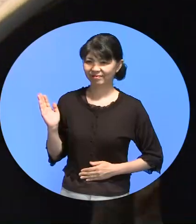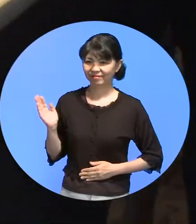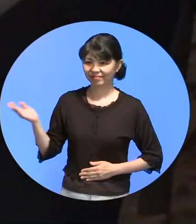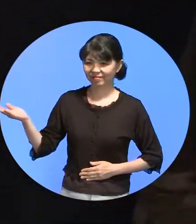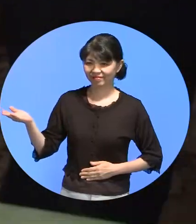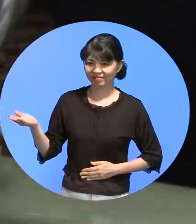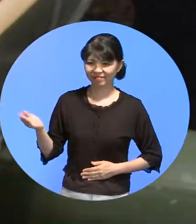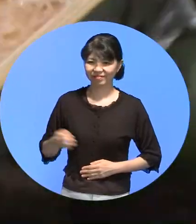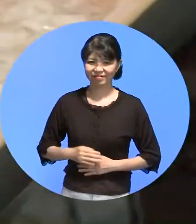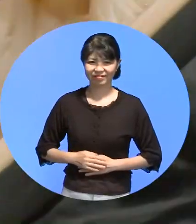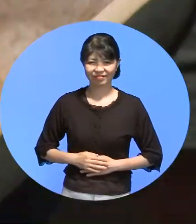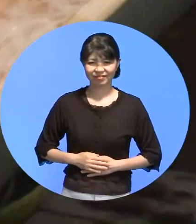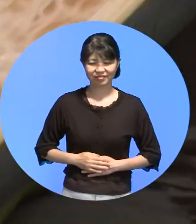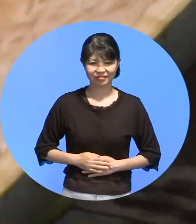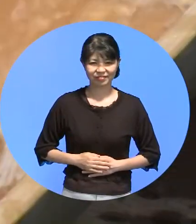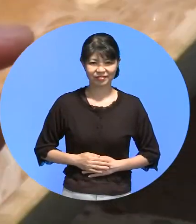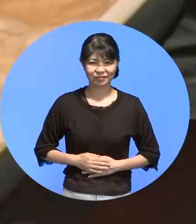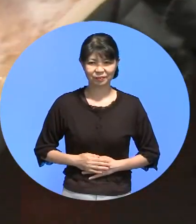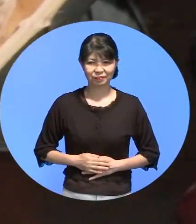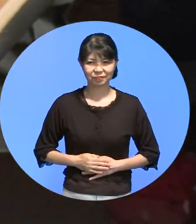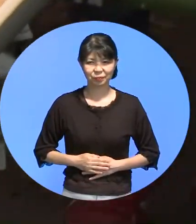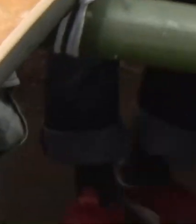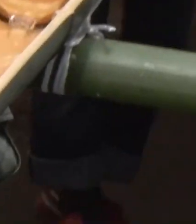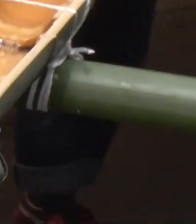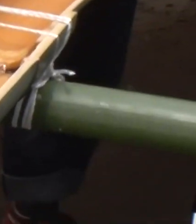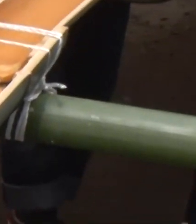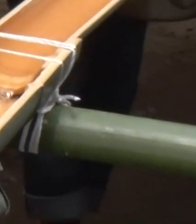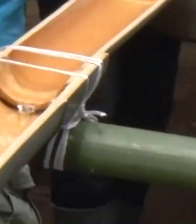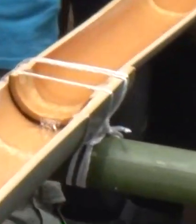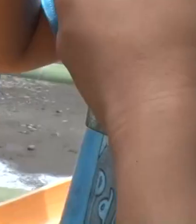流しそうめんを楽しみました。